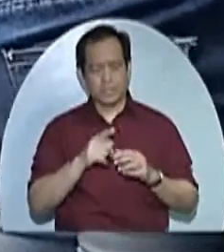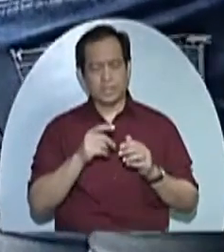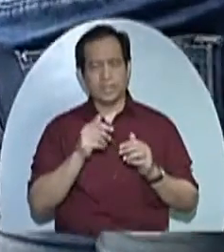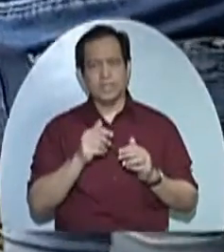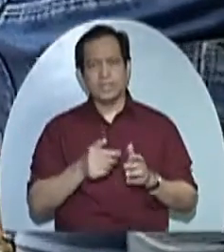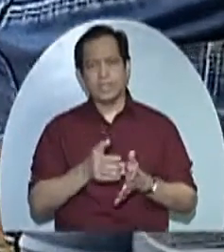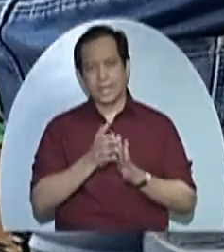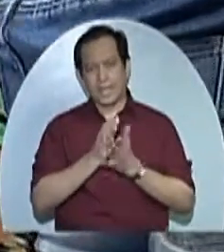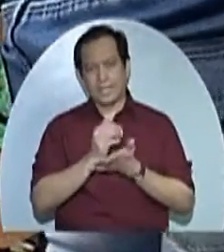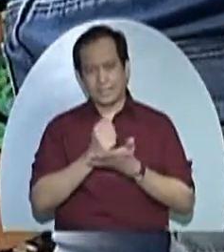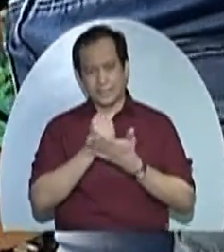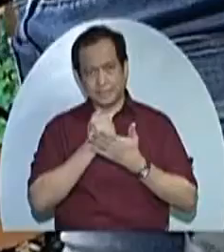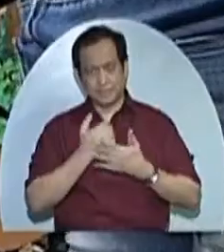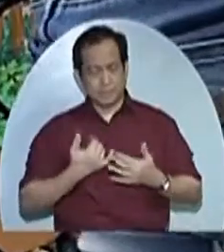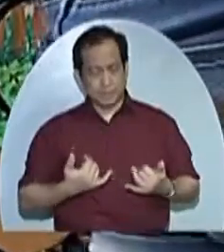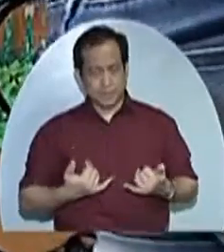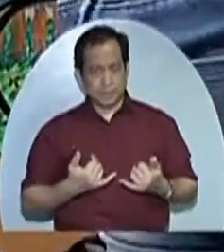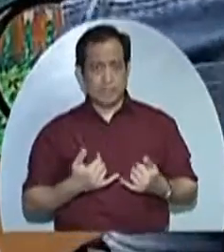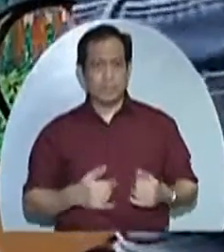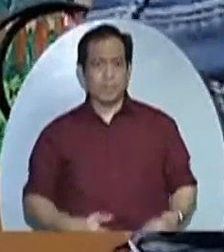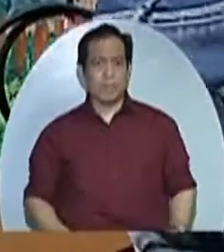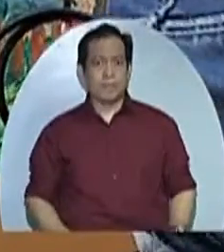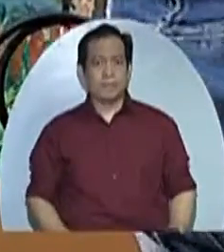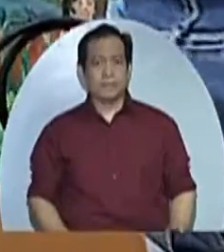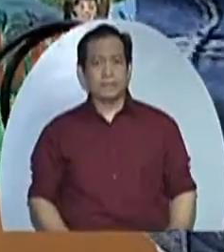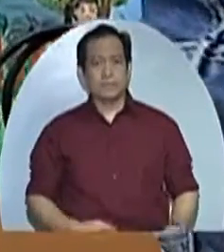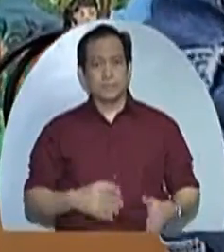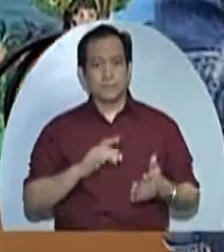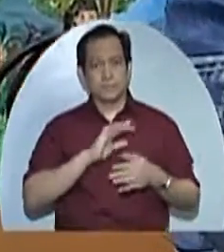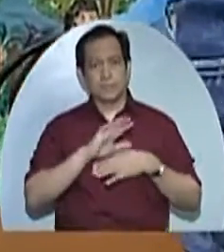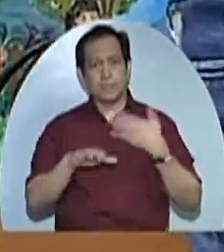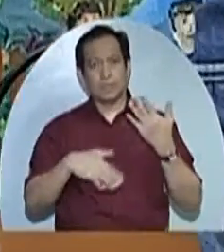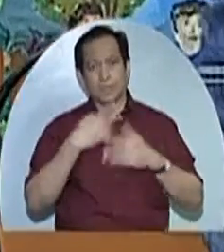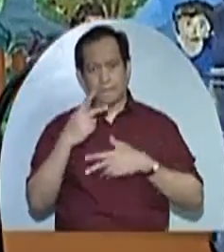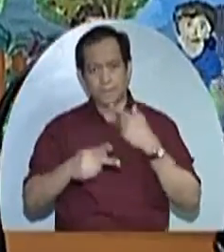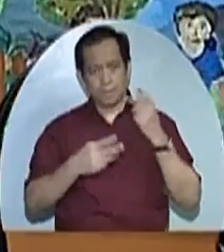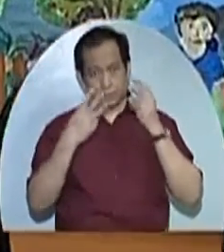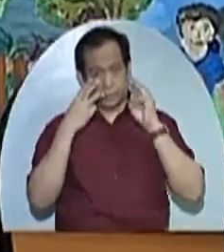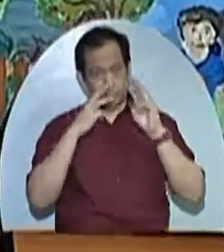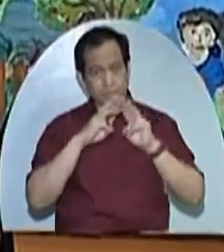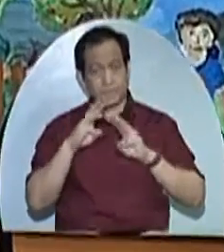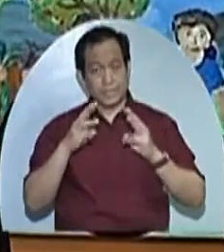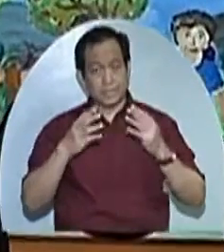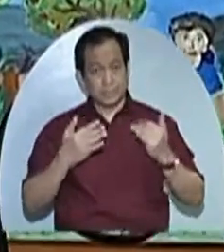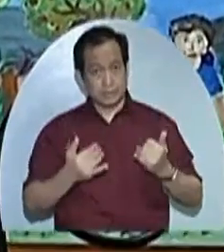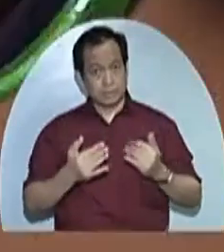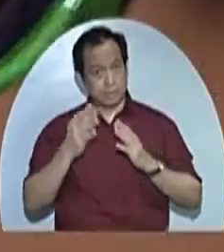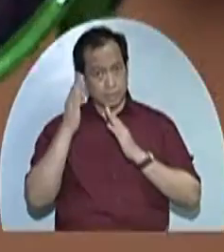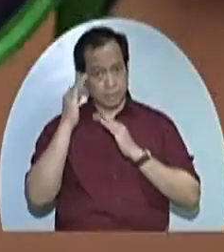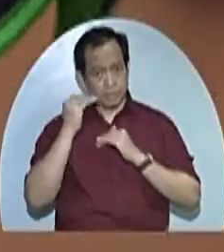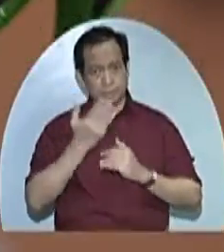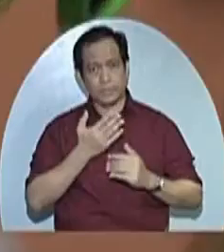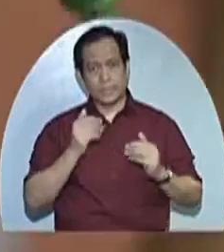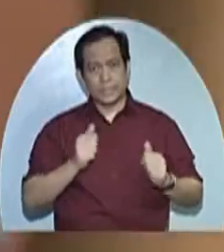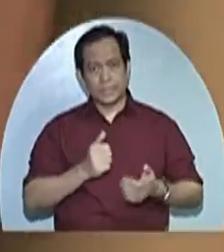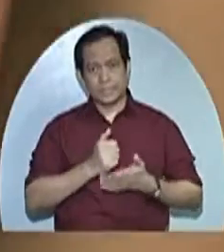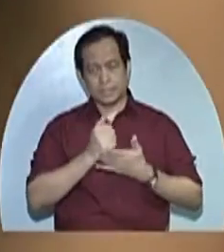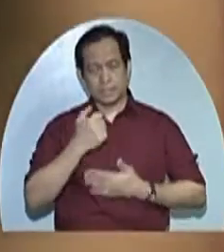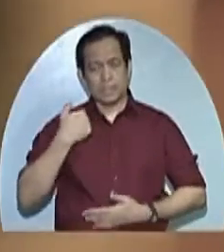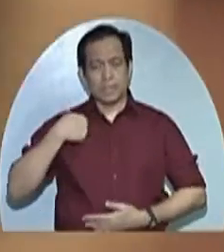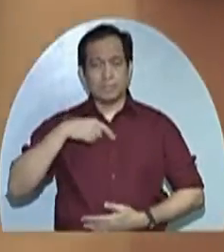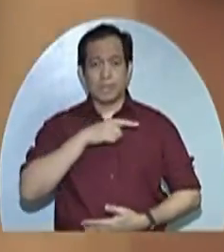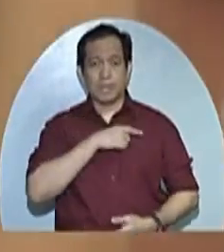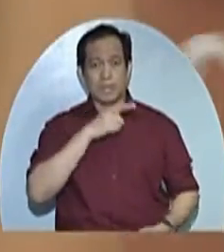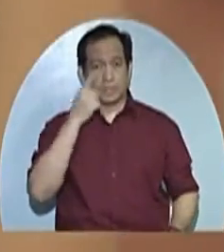po, manawagan po kayo sa impapawid. Sa lahat po ng nanonood ngayon, sana tulungan nyo po